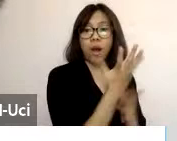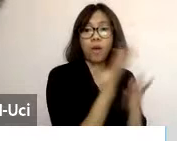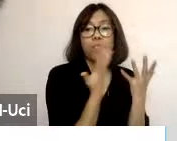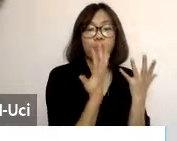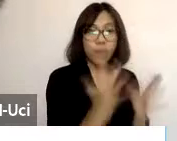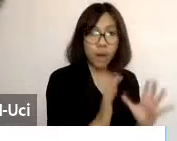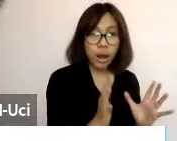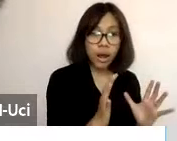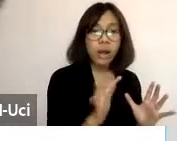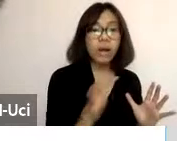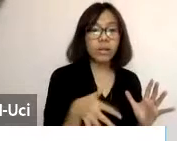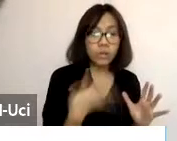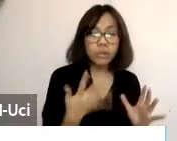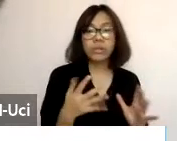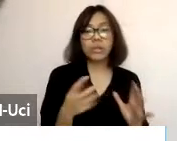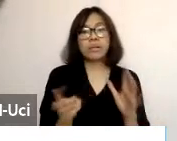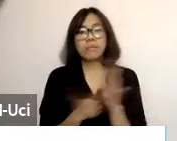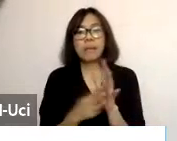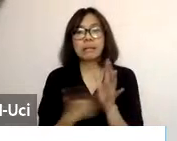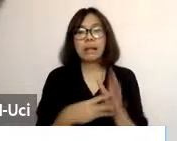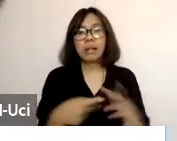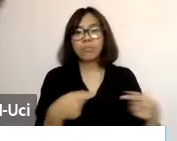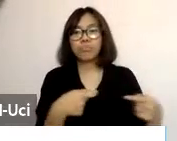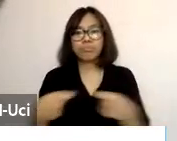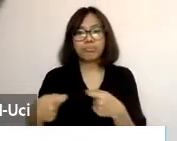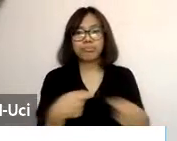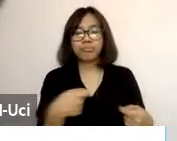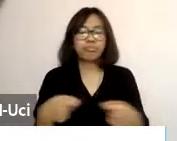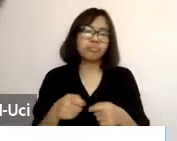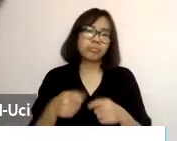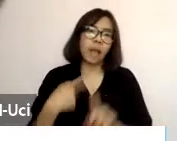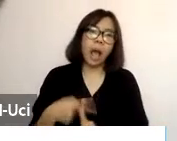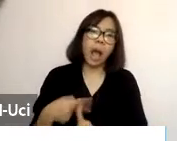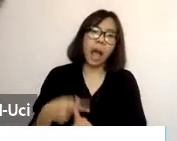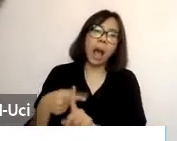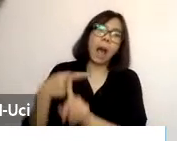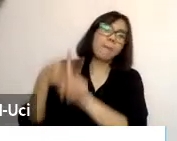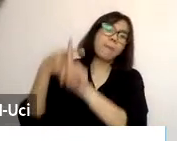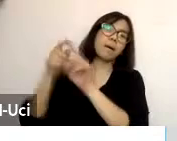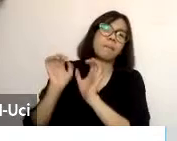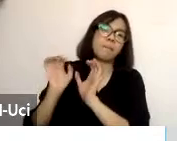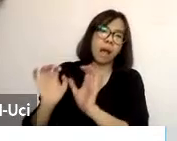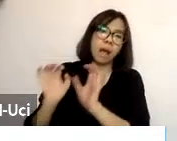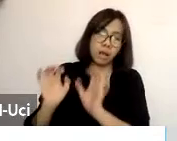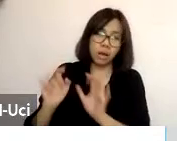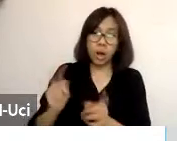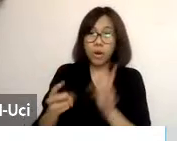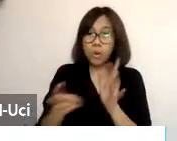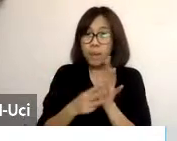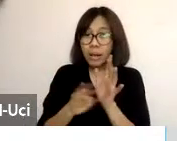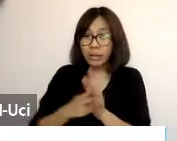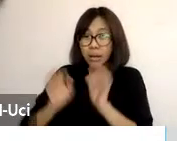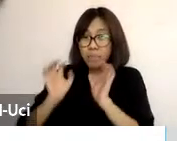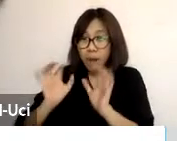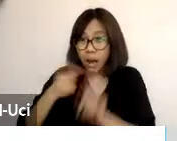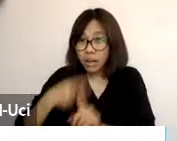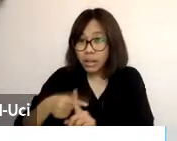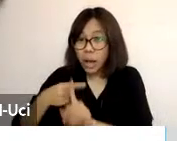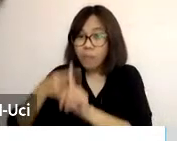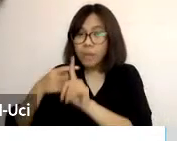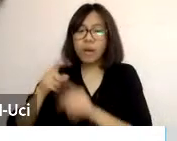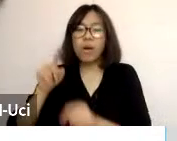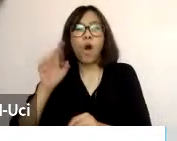untuk kemudian peningkatan sengketa adalah sangat besar nah ketika sengketa sangat besar tentu saja dibutuhkan sebuah kompetensi